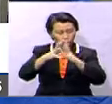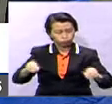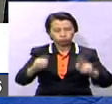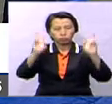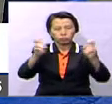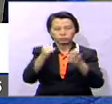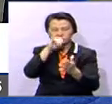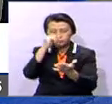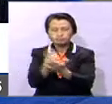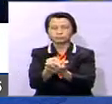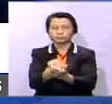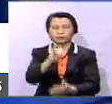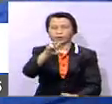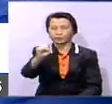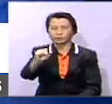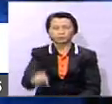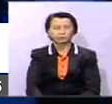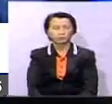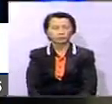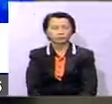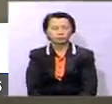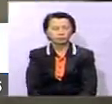isu pengganas.